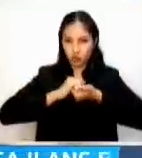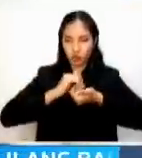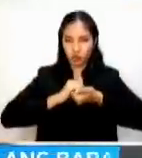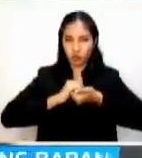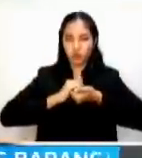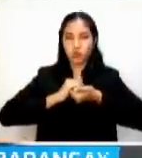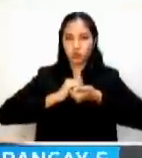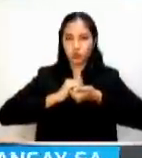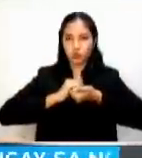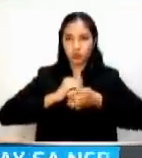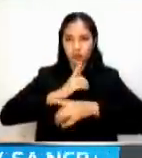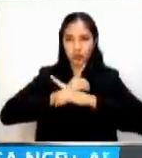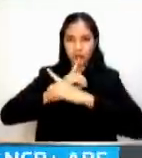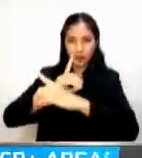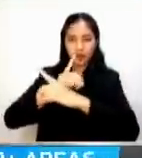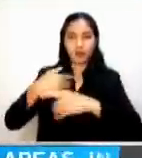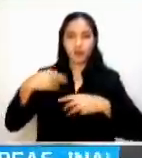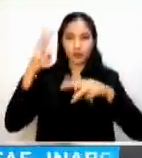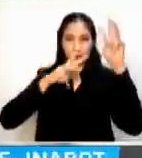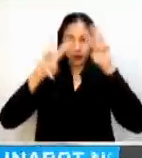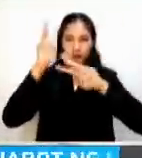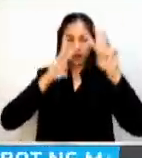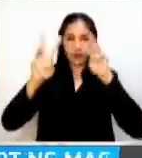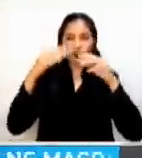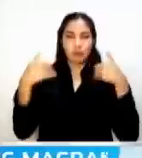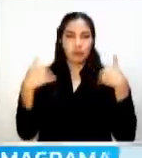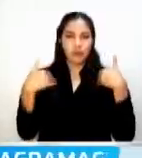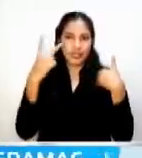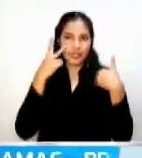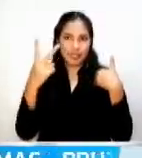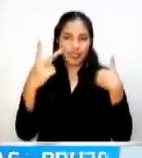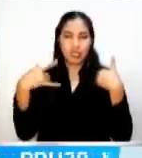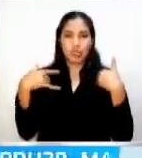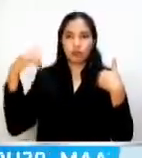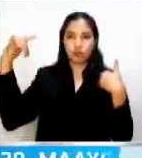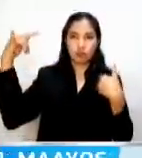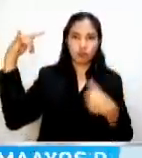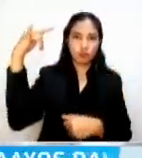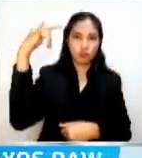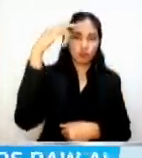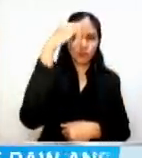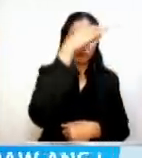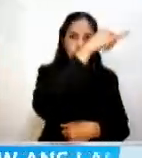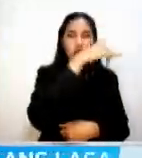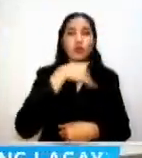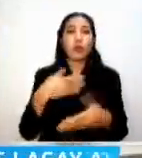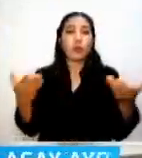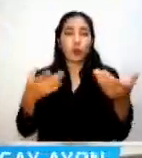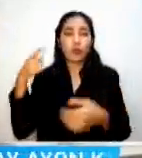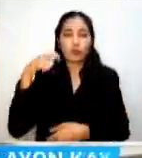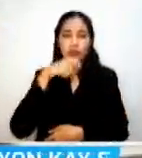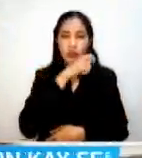Nababahala rin daw sila sa napabalitang presensya ng ilang eroplano ng China na dumadaan sa Air Defense Zone ng Taiwan. Handa raw